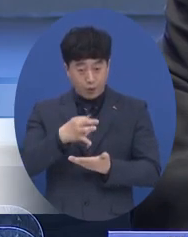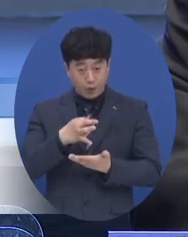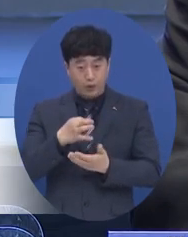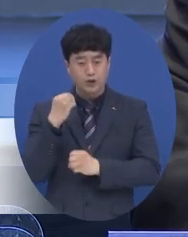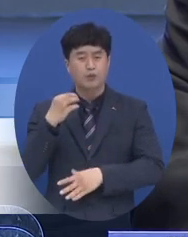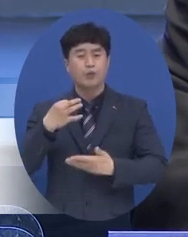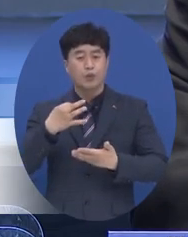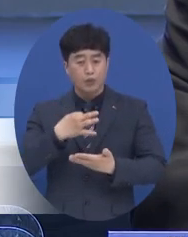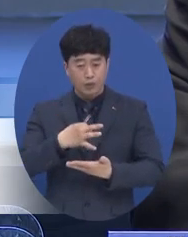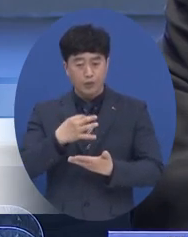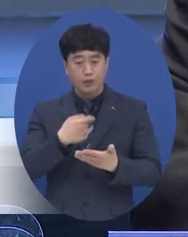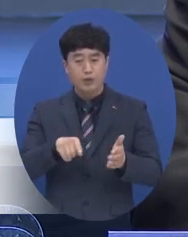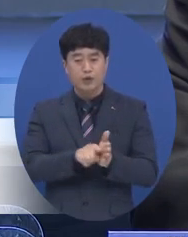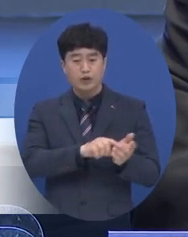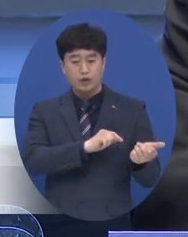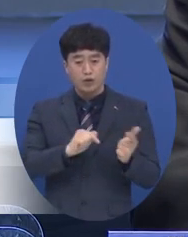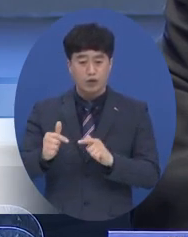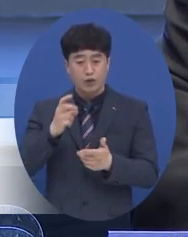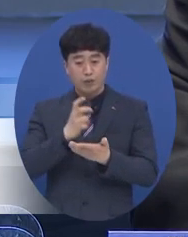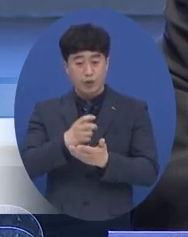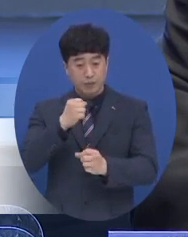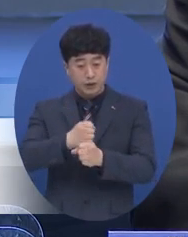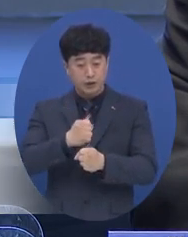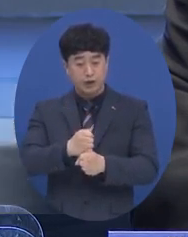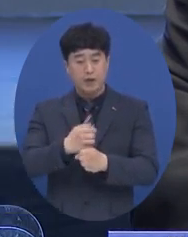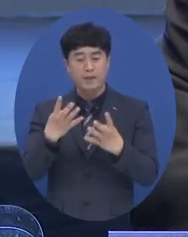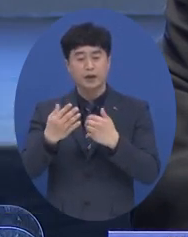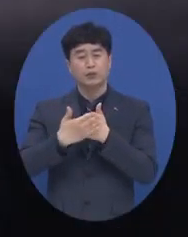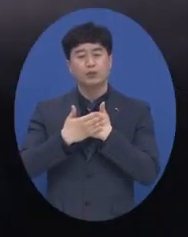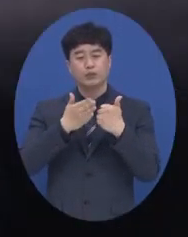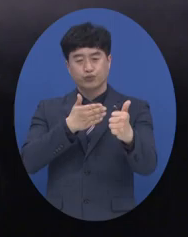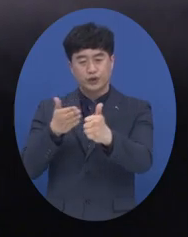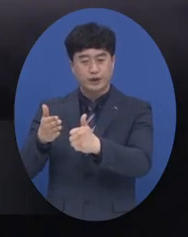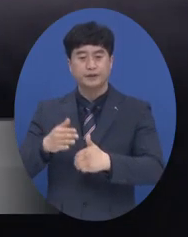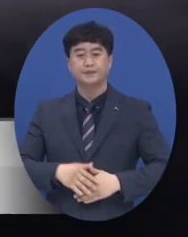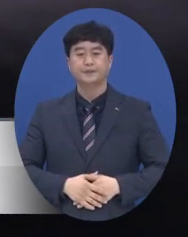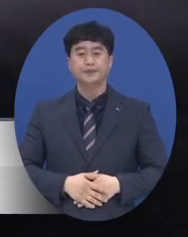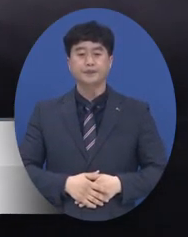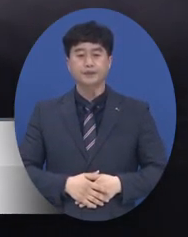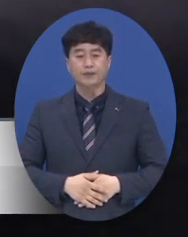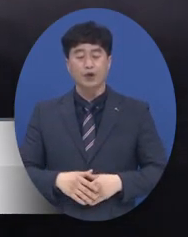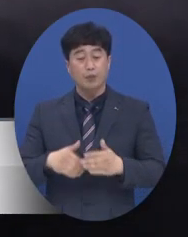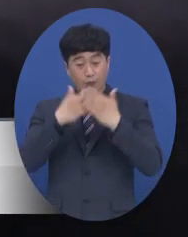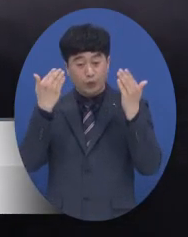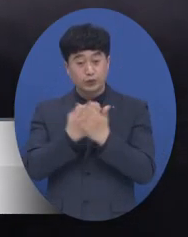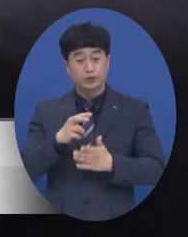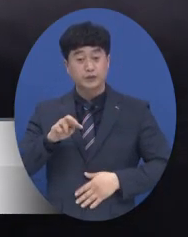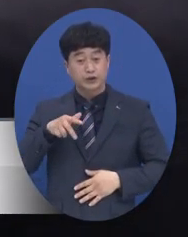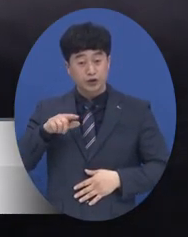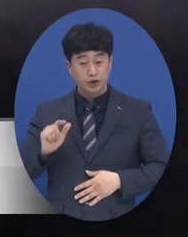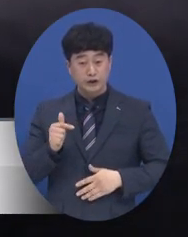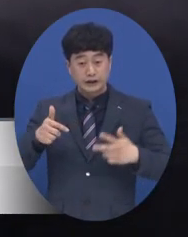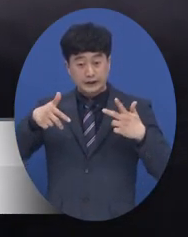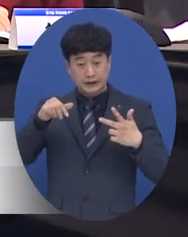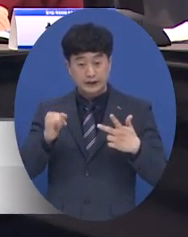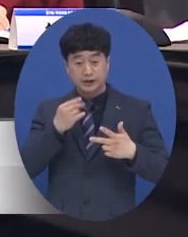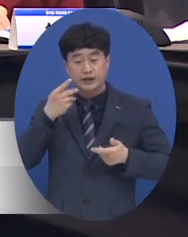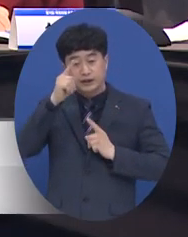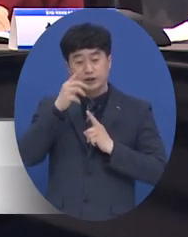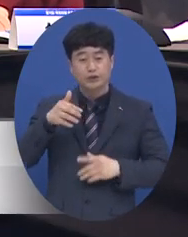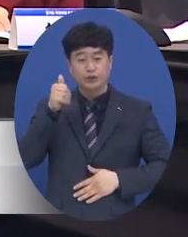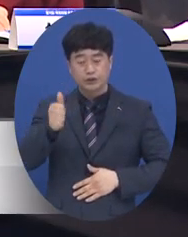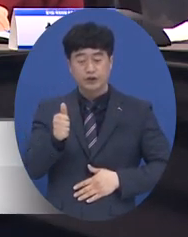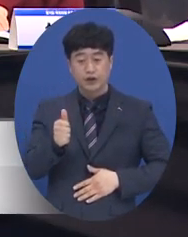기본금융을 위한 각종 법 제정에도 많은 협조를 부탁드립니다. 모두 민선 7기 이재명 경기도지사가